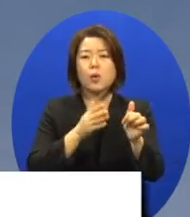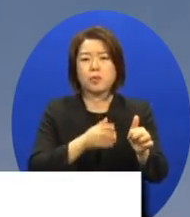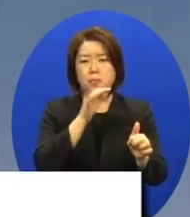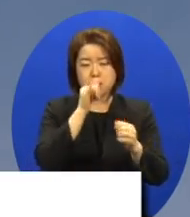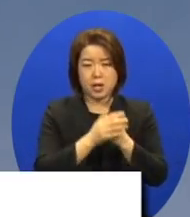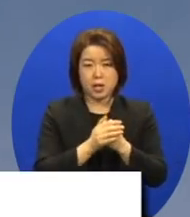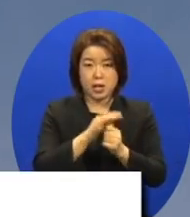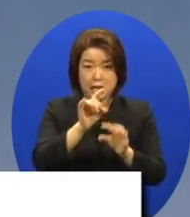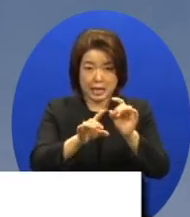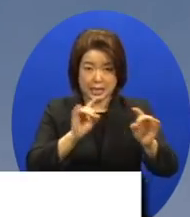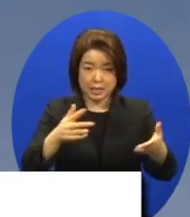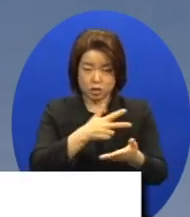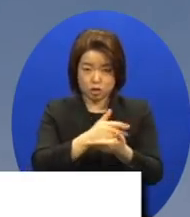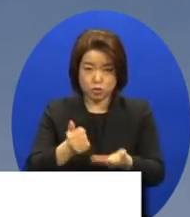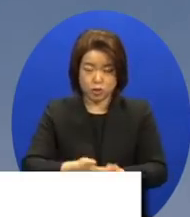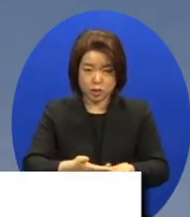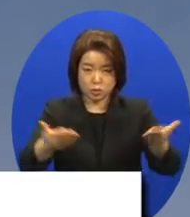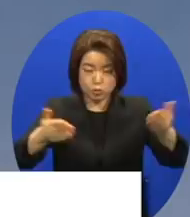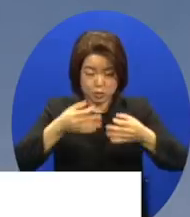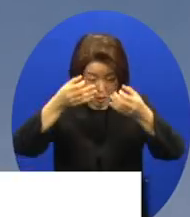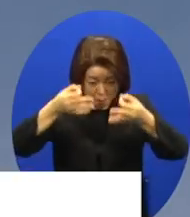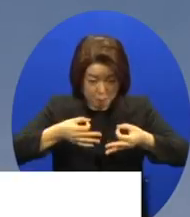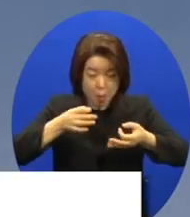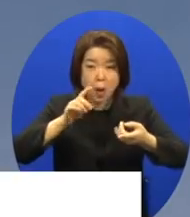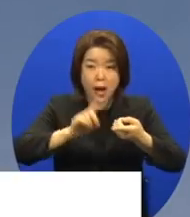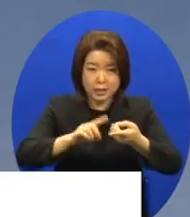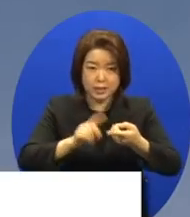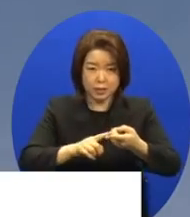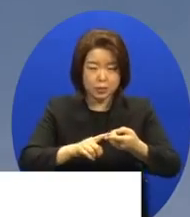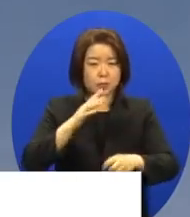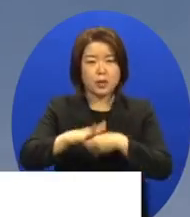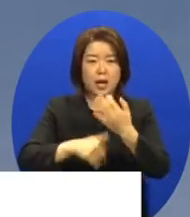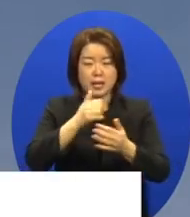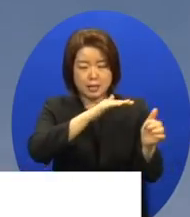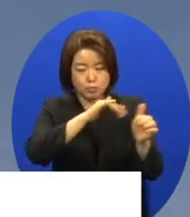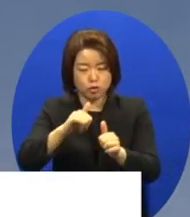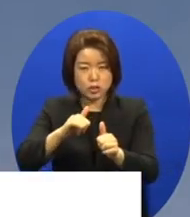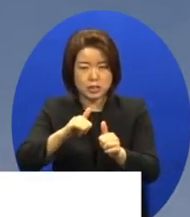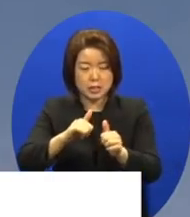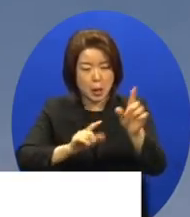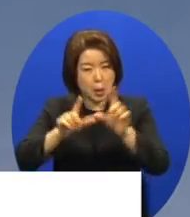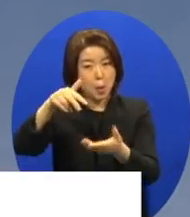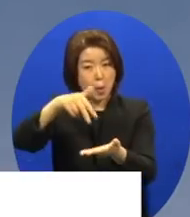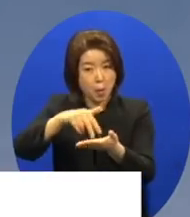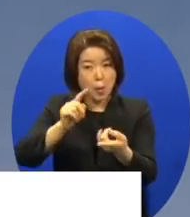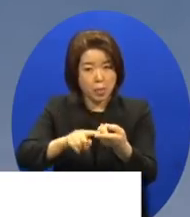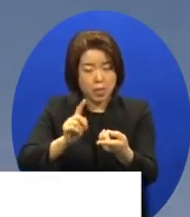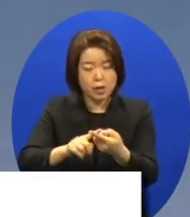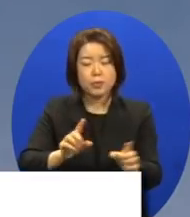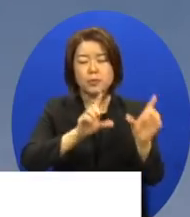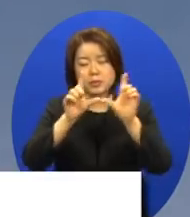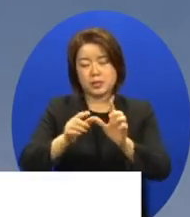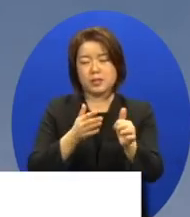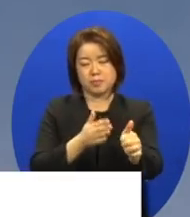사람은 주님께서 나누어주신 분수 그대로 하나님께서 부르신 처지 그대로 사랑하십시오